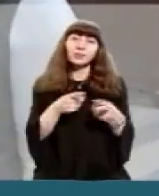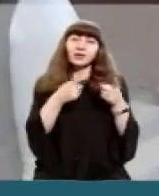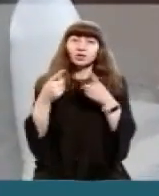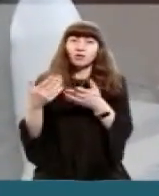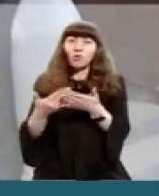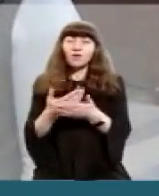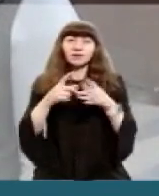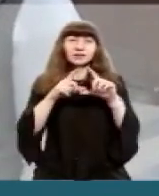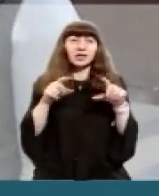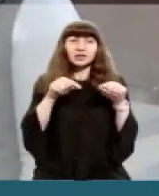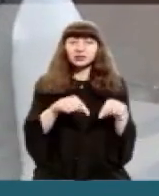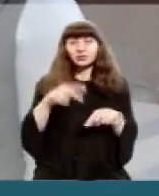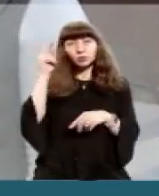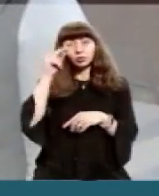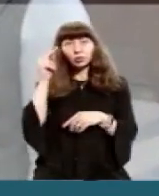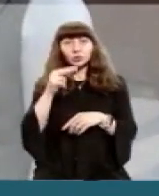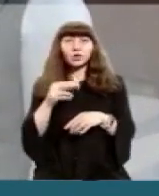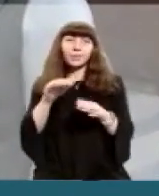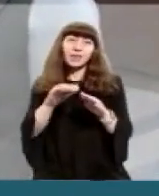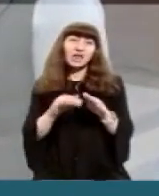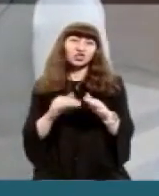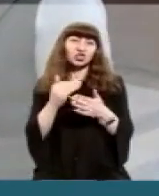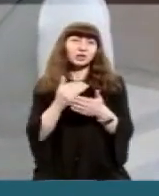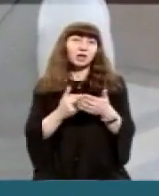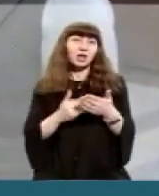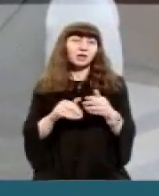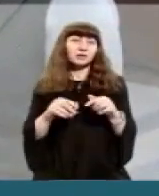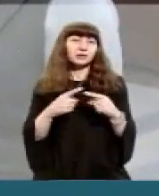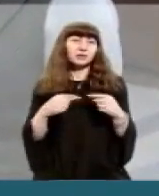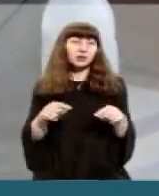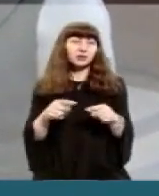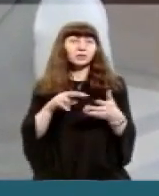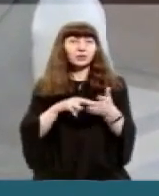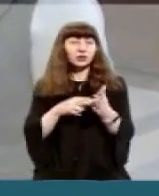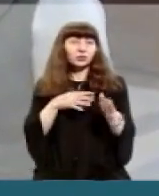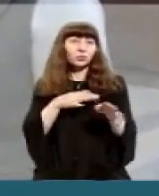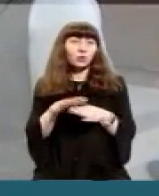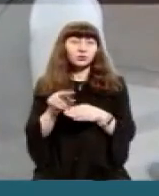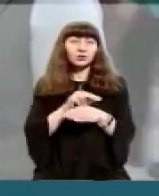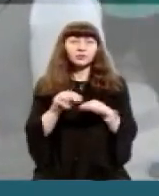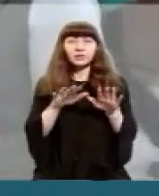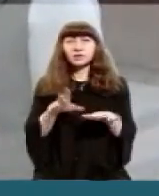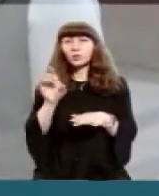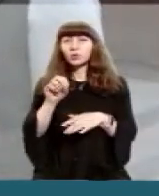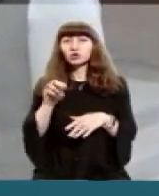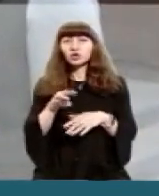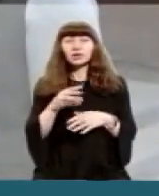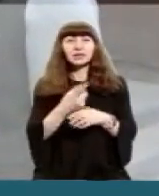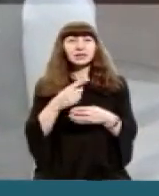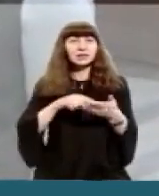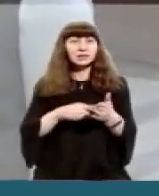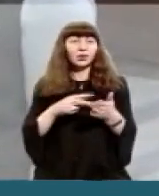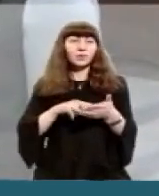новое здание, а в этом будут обучаться младшие классы. Здесь планируется капитальный ремонт. Из местного бюджета необходимо на эти